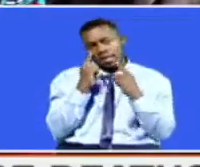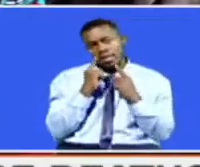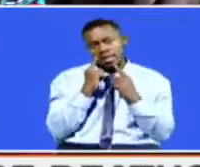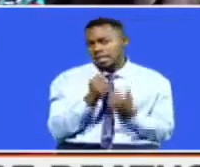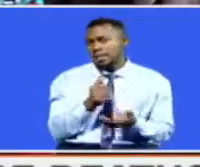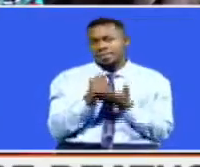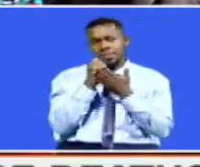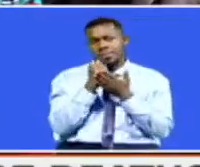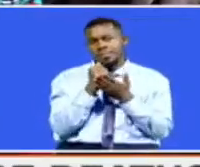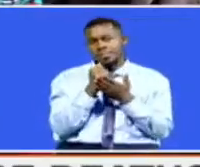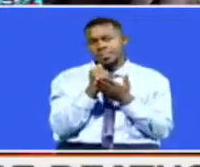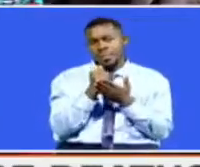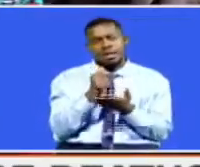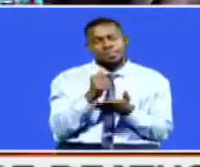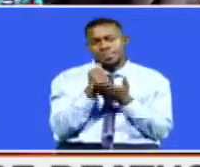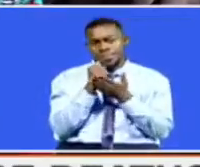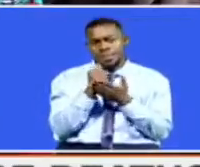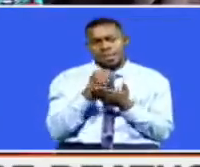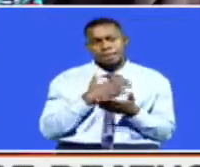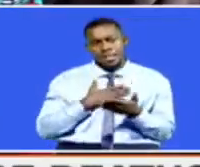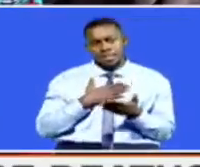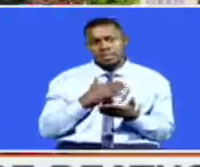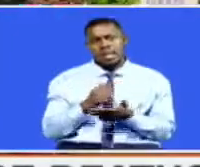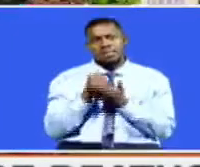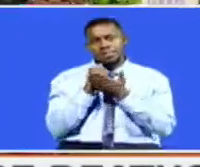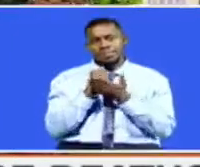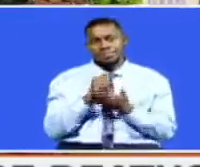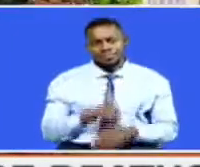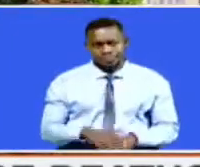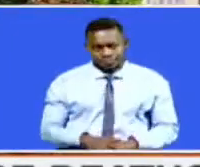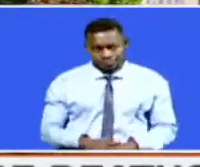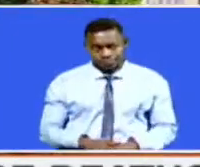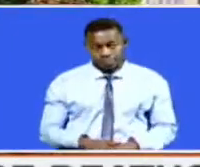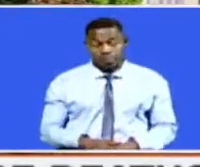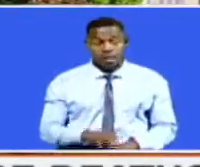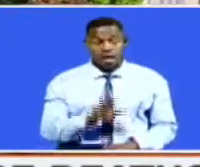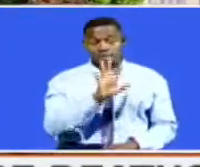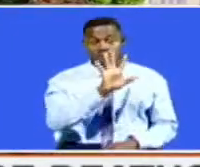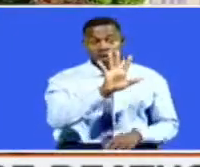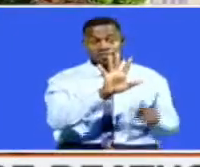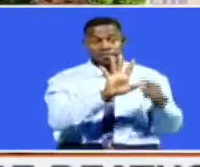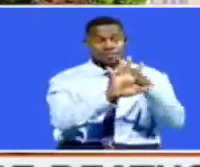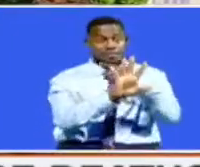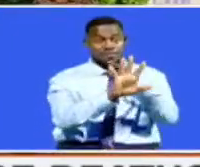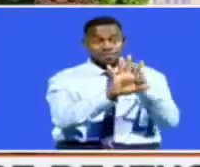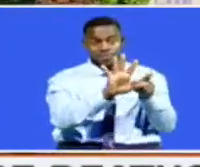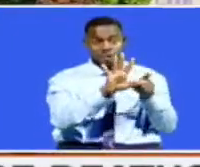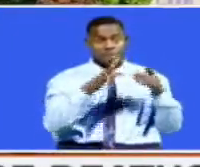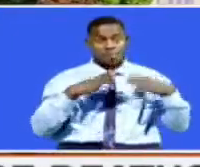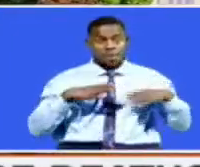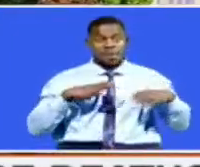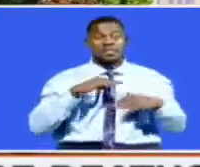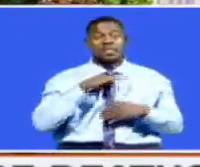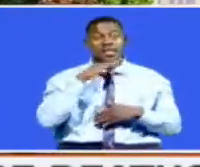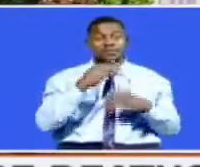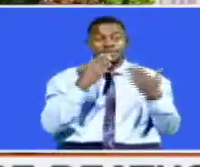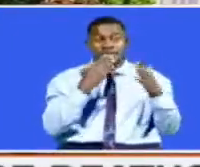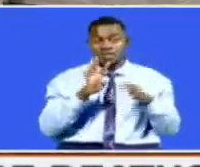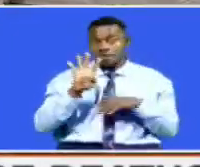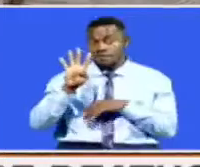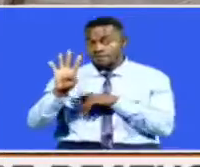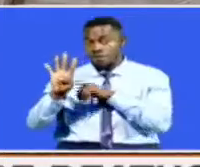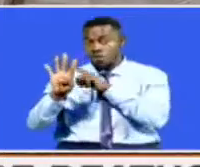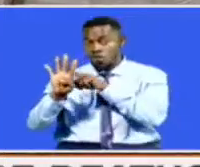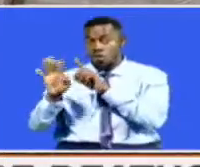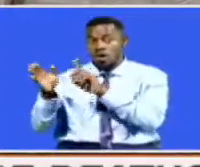mrefu. Kwa hivyo tunaomba serikali msaidie. Of the 5, 4 bodies have been retrieved and taken to different